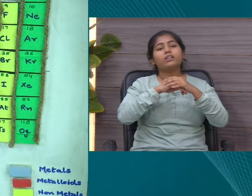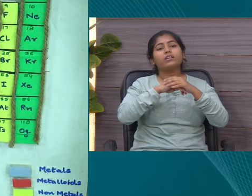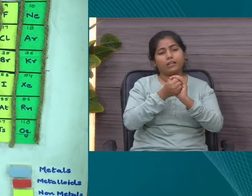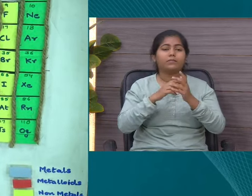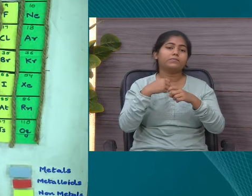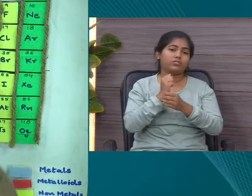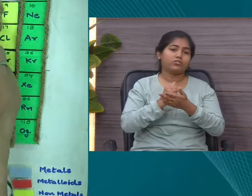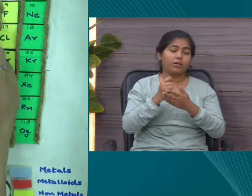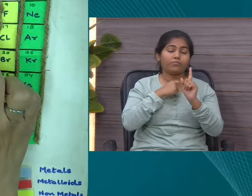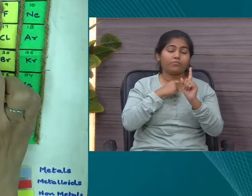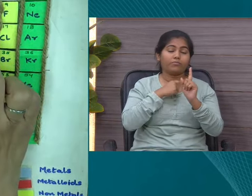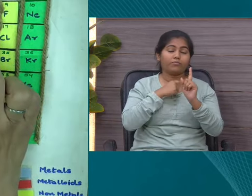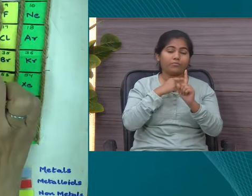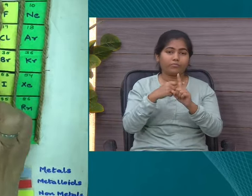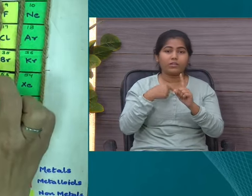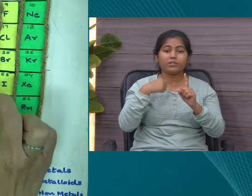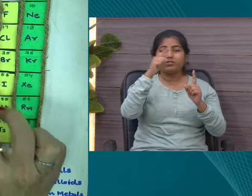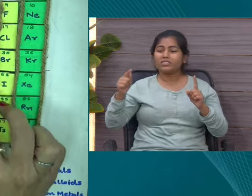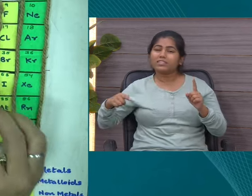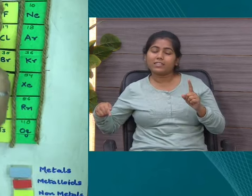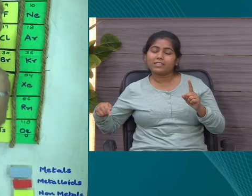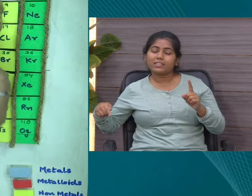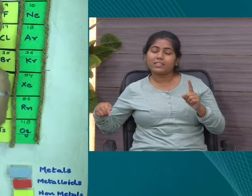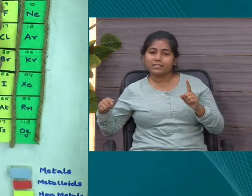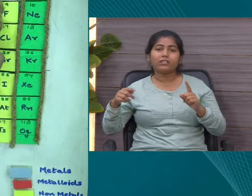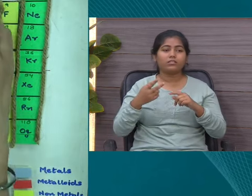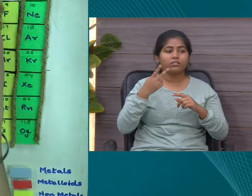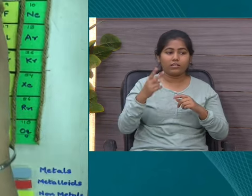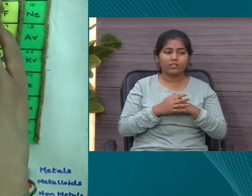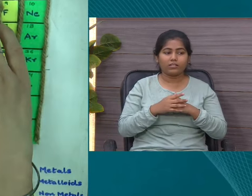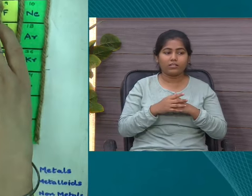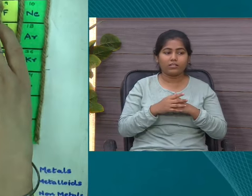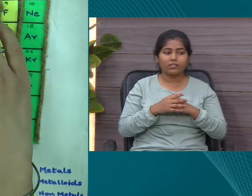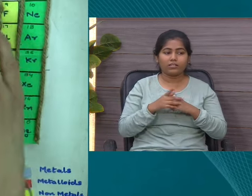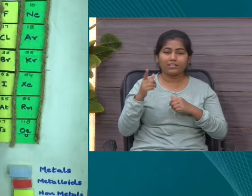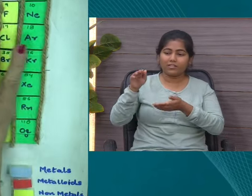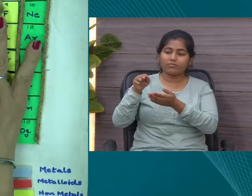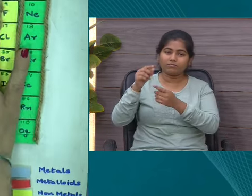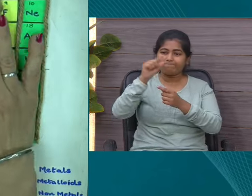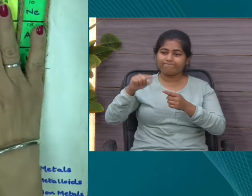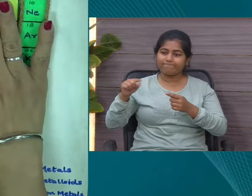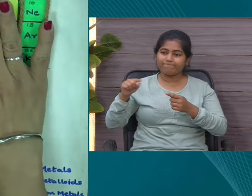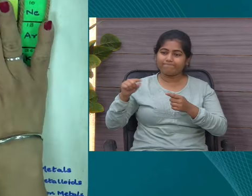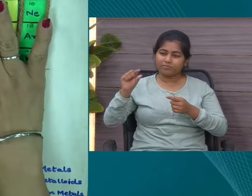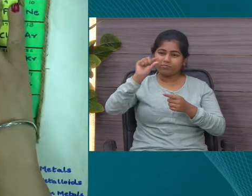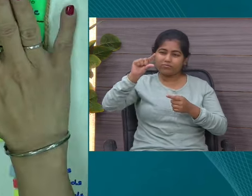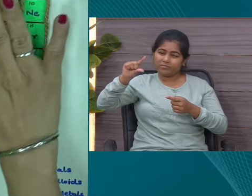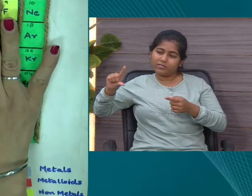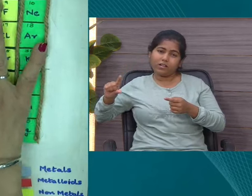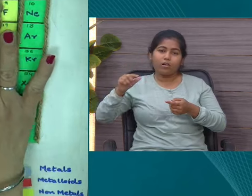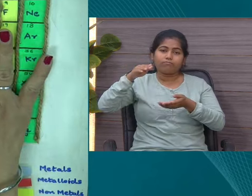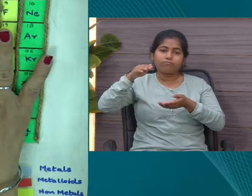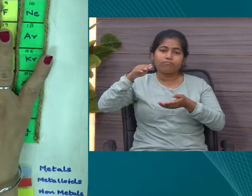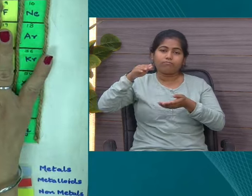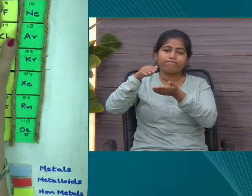की कोशिश की है। प्लस जो मैंने आपको जिगजैग लाइन बताई थी मेटलॉइड्स की, आप देख सकते हैं ये रेज्ड है थोड़ा सा, तो यहाँ पर छूकर बच्चा पता लगा सकता